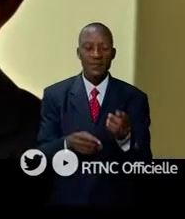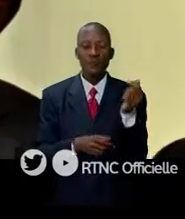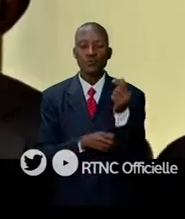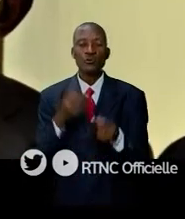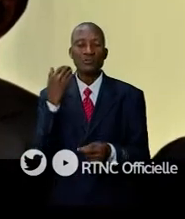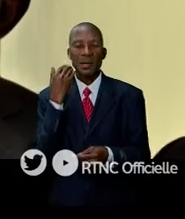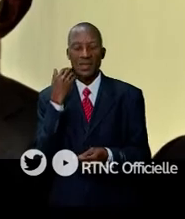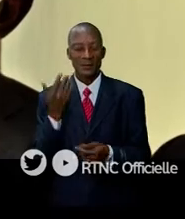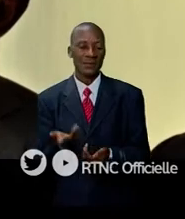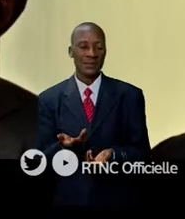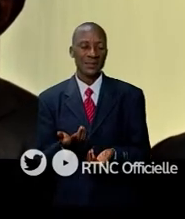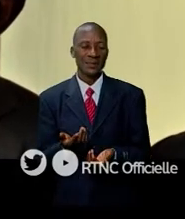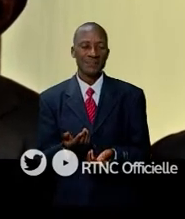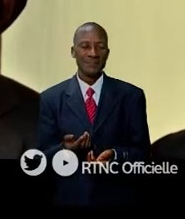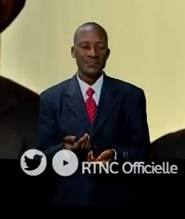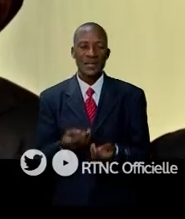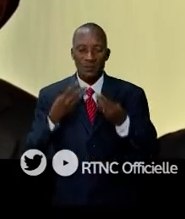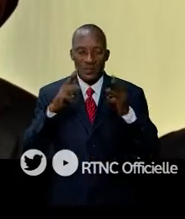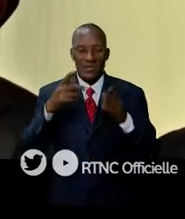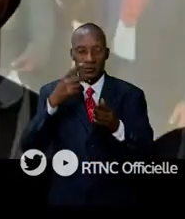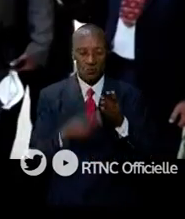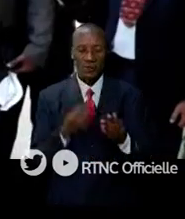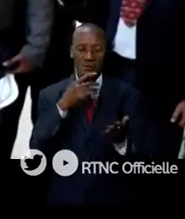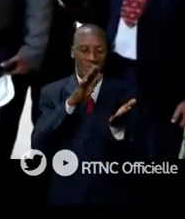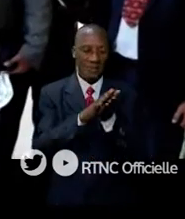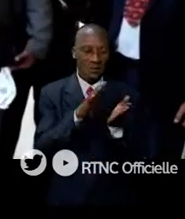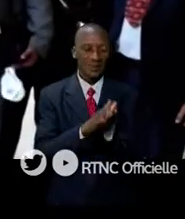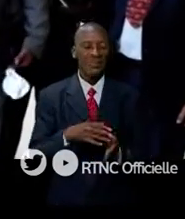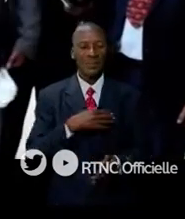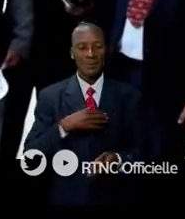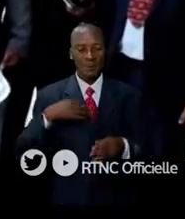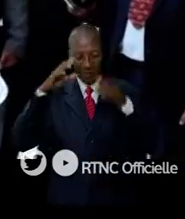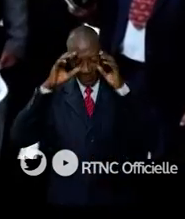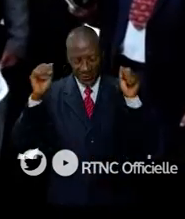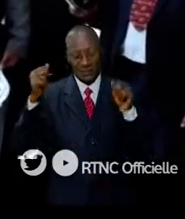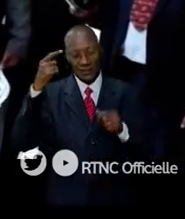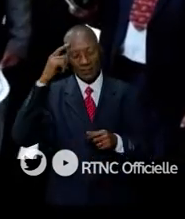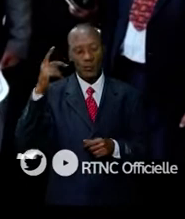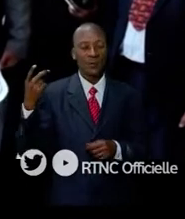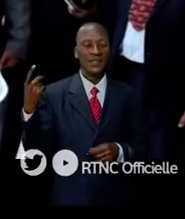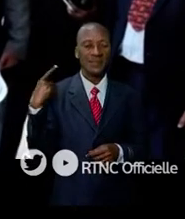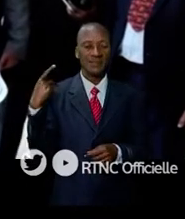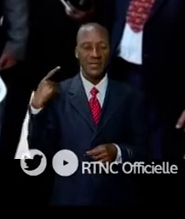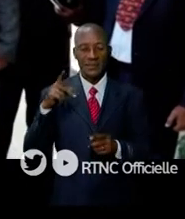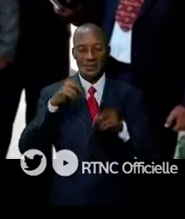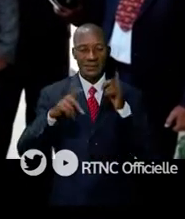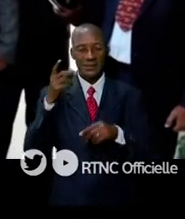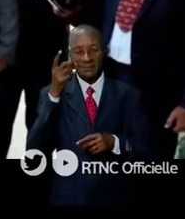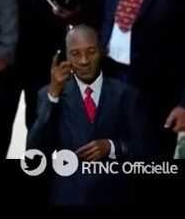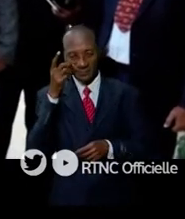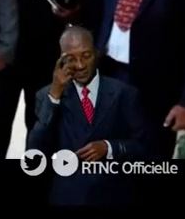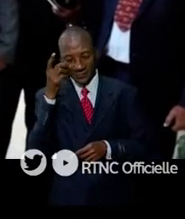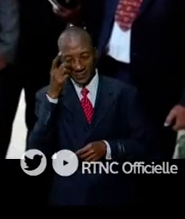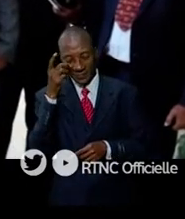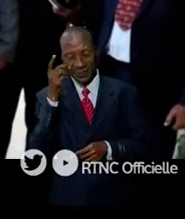d'abord des remerciements à l'endroit de Madame la Présidente qui préside la Chambre basse. Nous